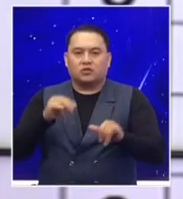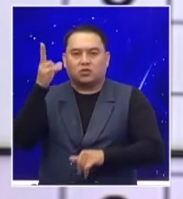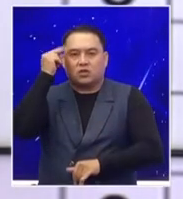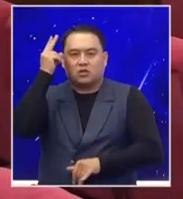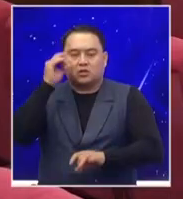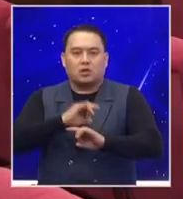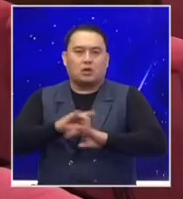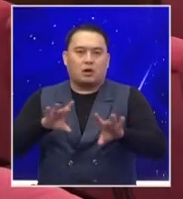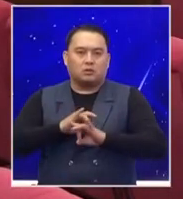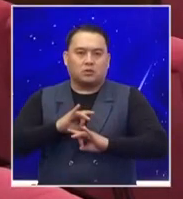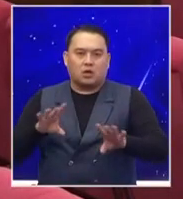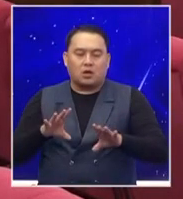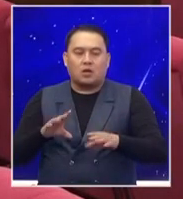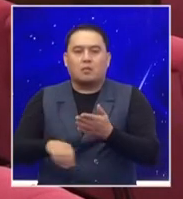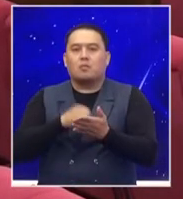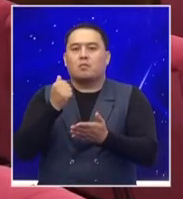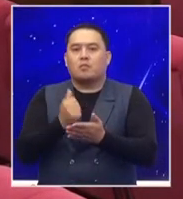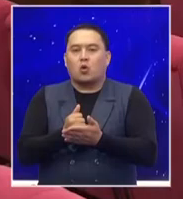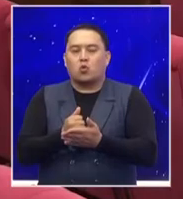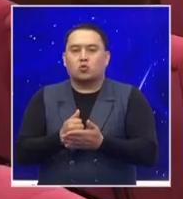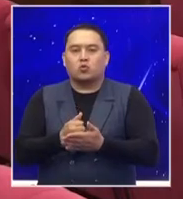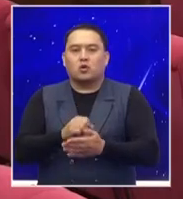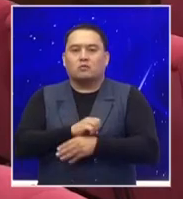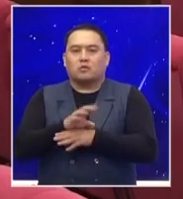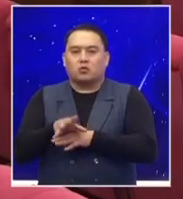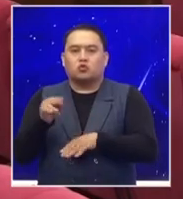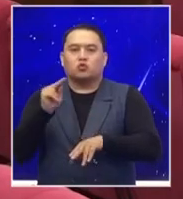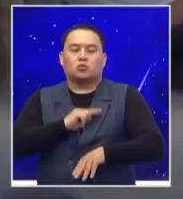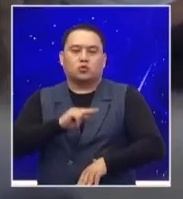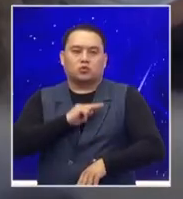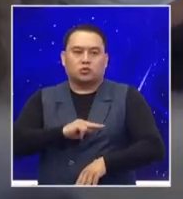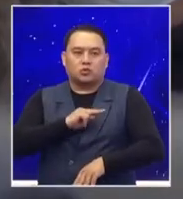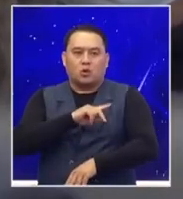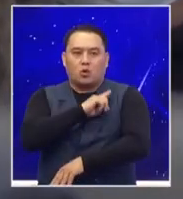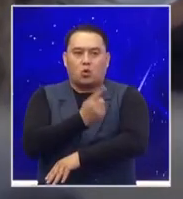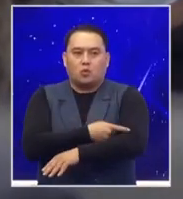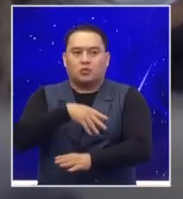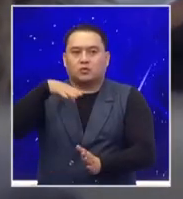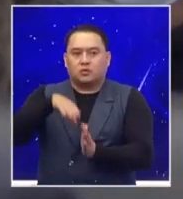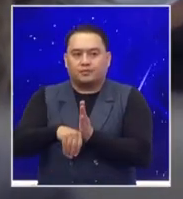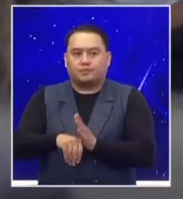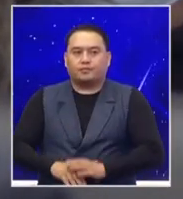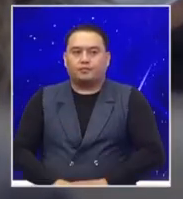керектігін де тілге тиек етті. Ал ең бастысы коронавирустың алдын алу жұмысына күш салу қажеттігін айтты.